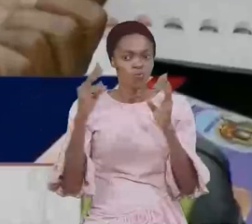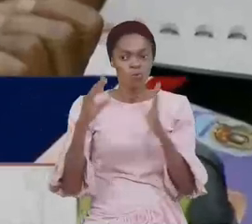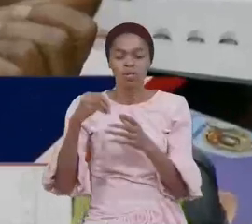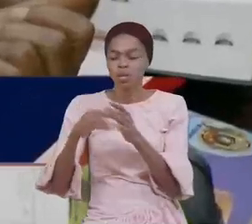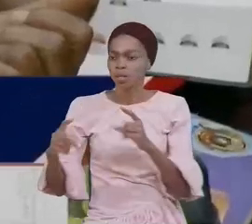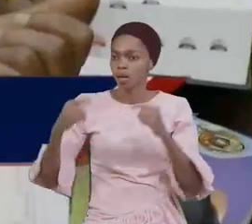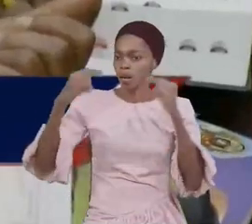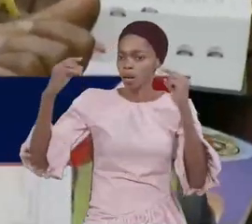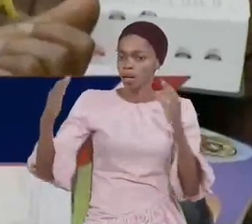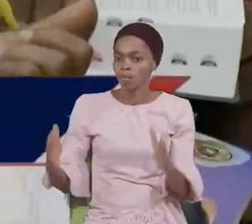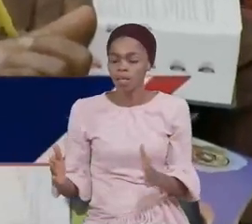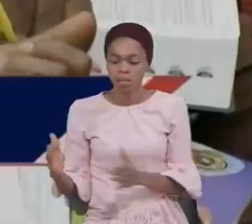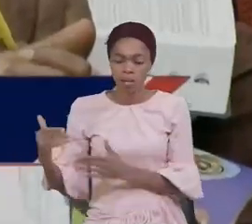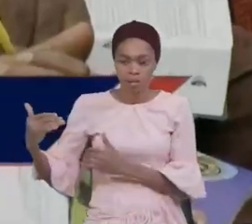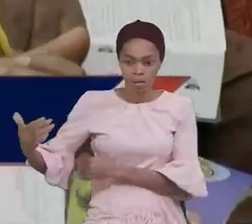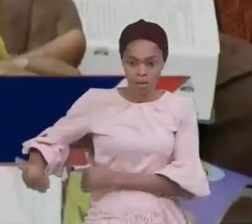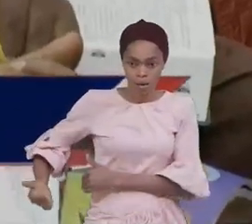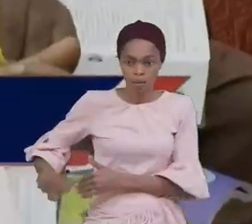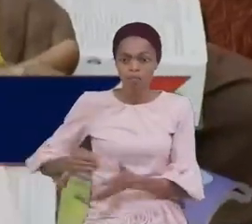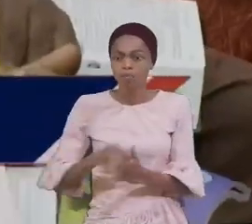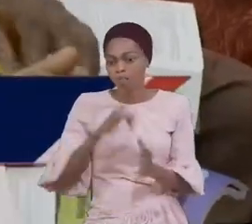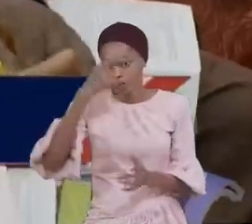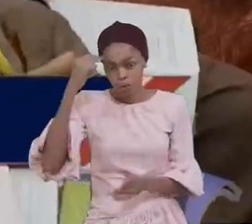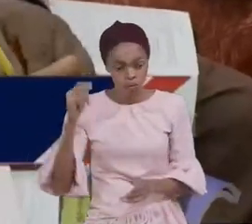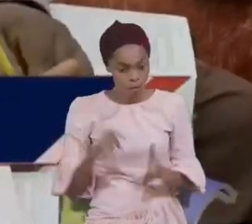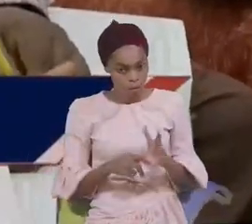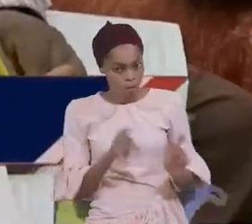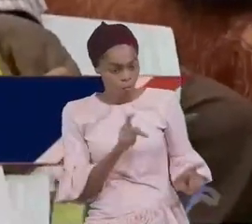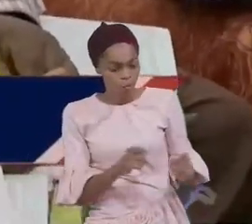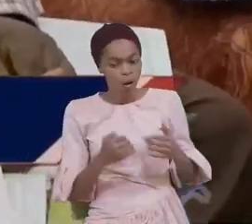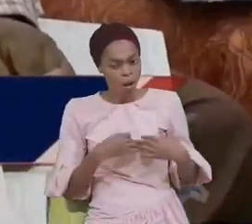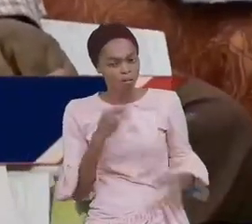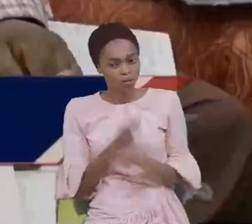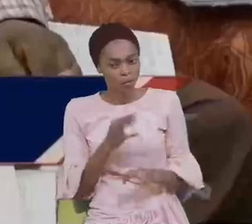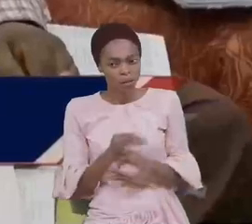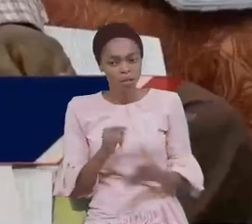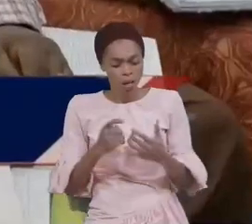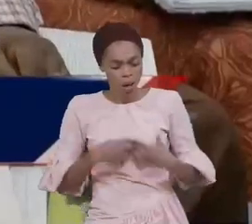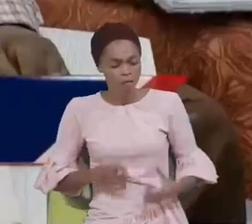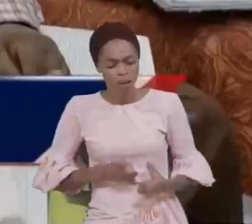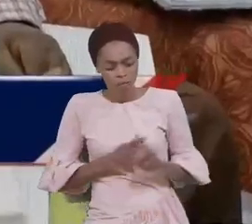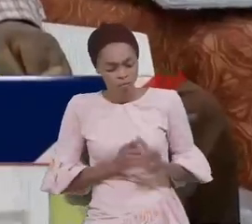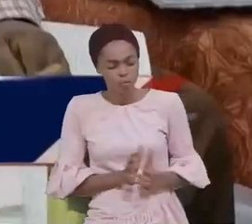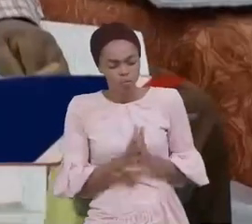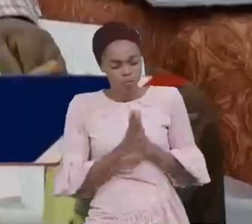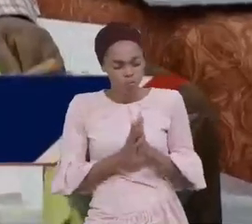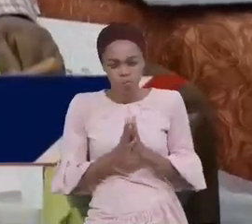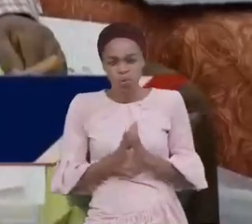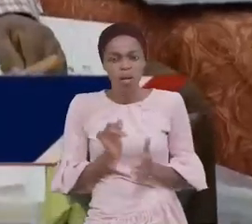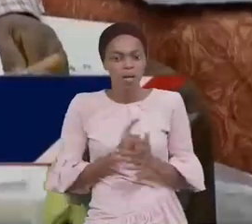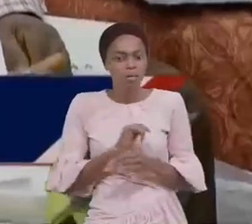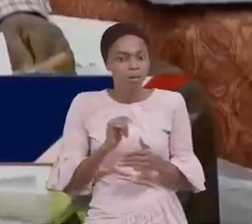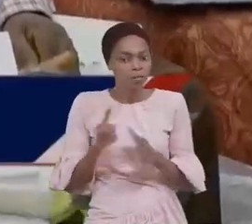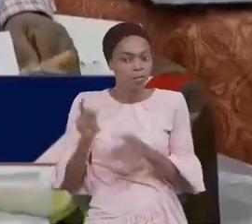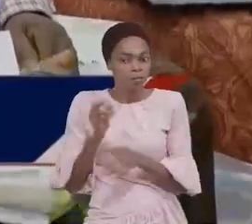les guerriers dans le camp des ennemis, c'est parce qu'ils avaient la foi qui poursuit, la foi qui fait tout